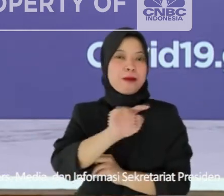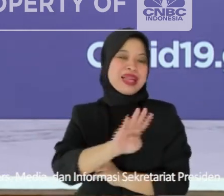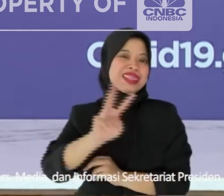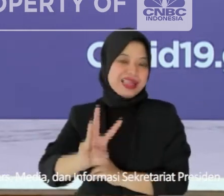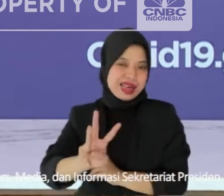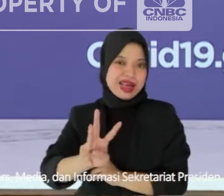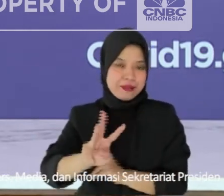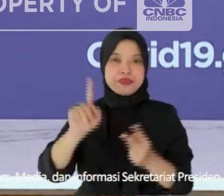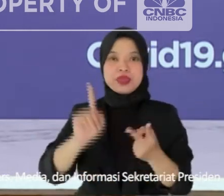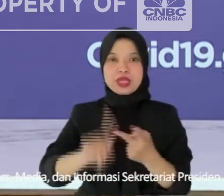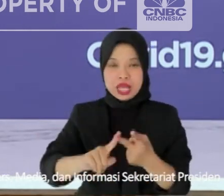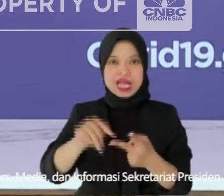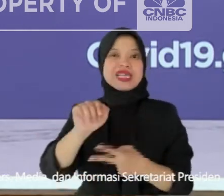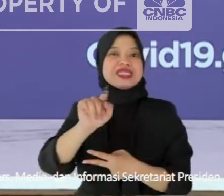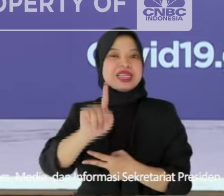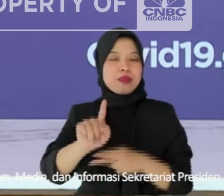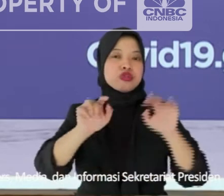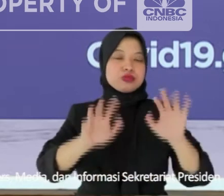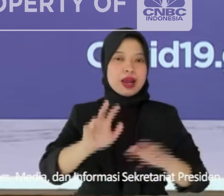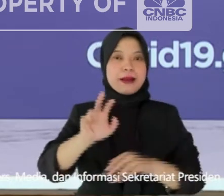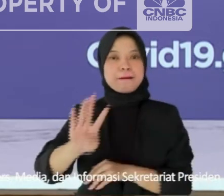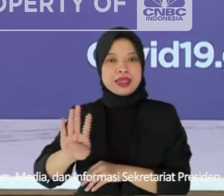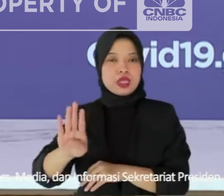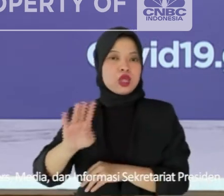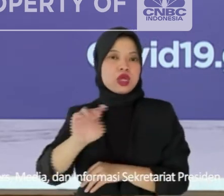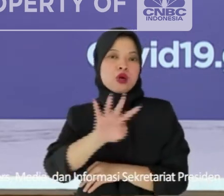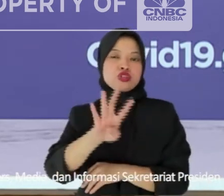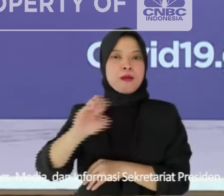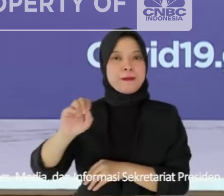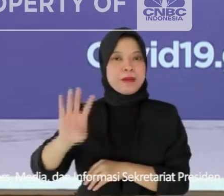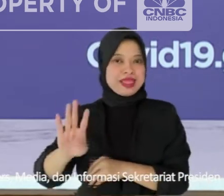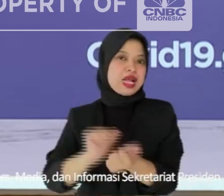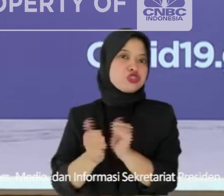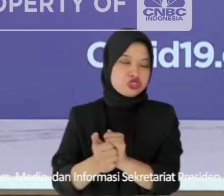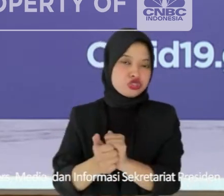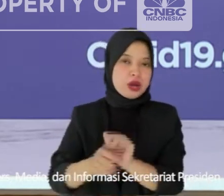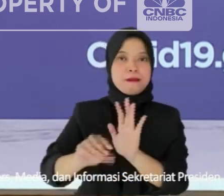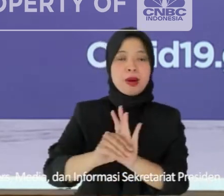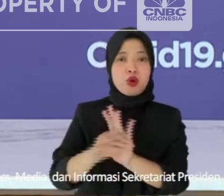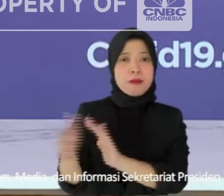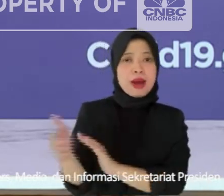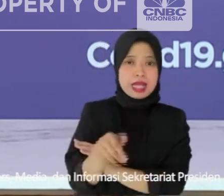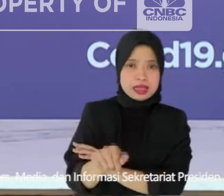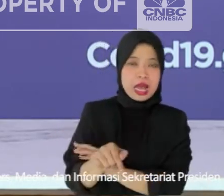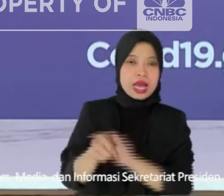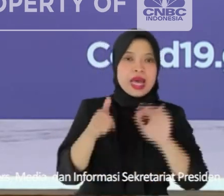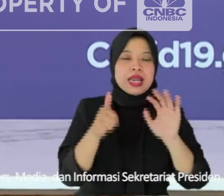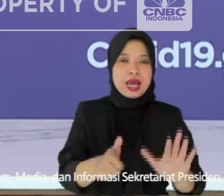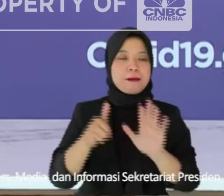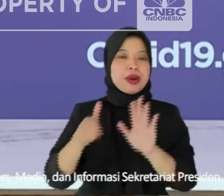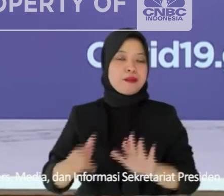5143 dan 1914 us disusul oleh Papua Barat dengan penambahan